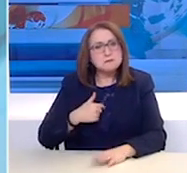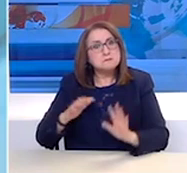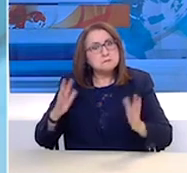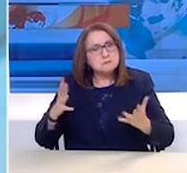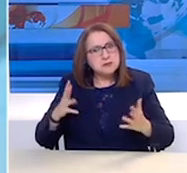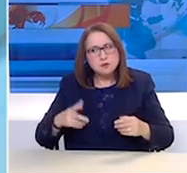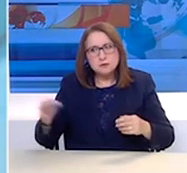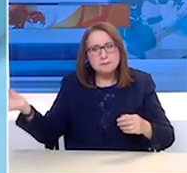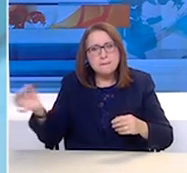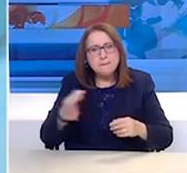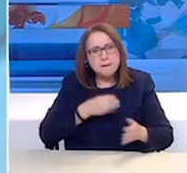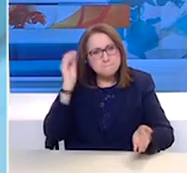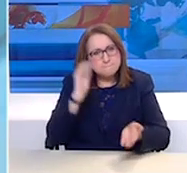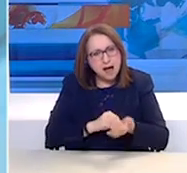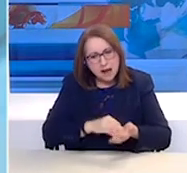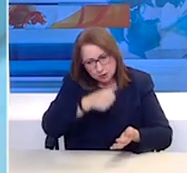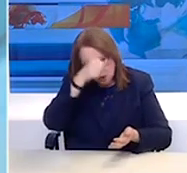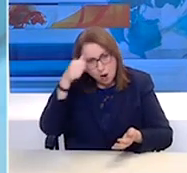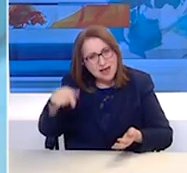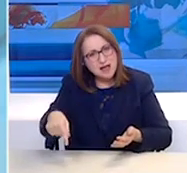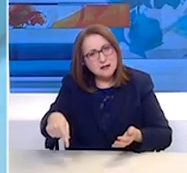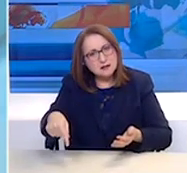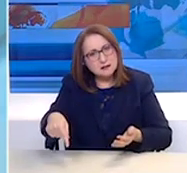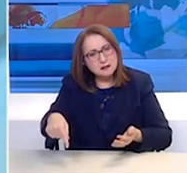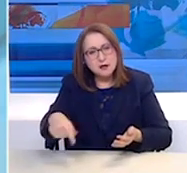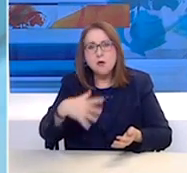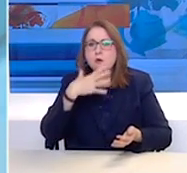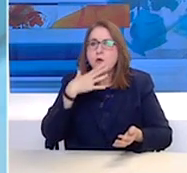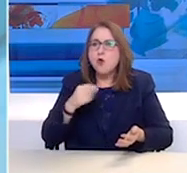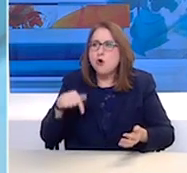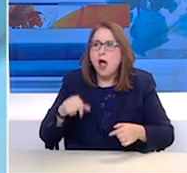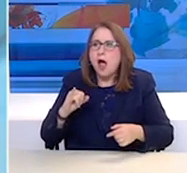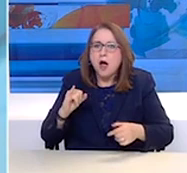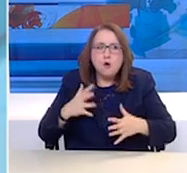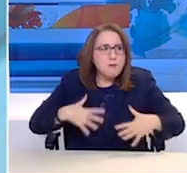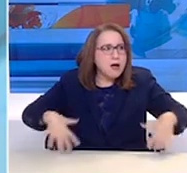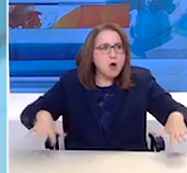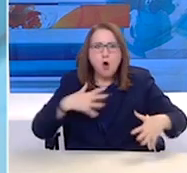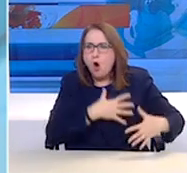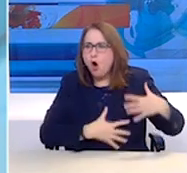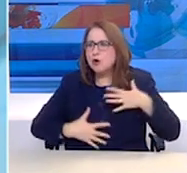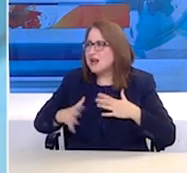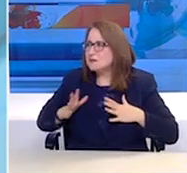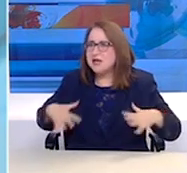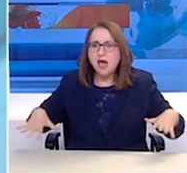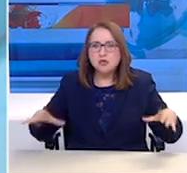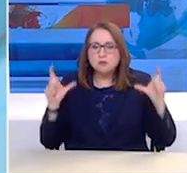το φθινόπωρο εν μέσω καλοκαιριού και δεδομένου του χαμηλού ποσοστού ανοσίας των πληθυσμών να εκτυλιχθεί σφοδρότερα?